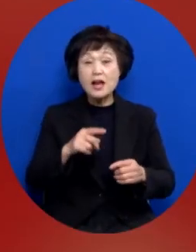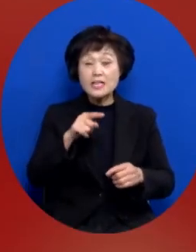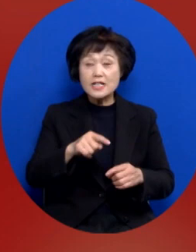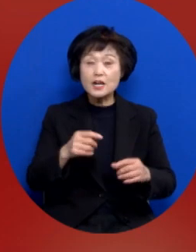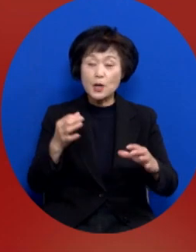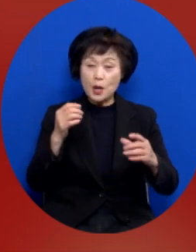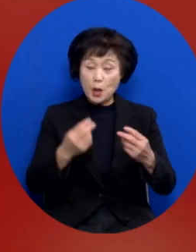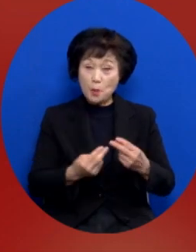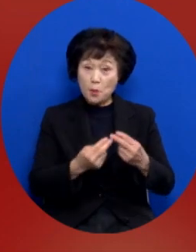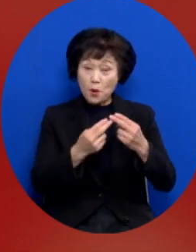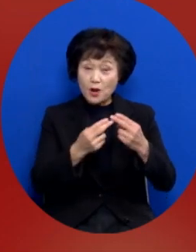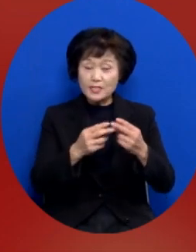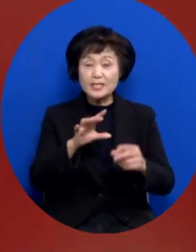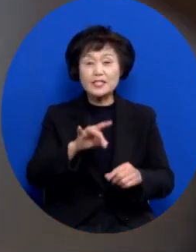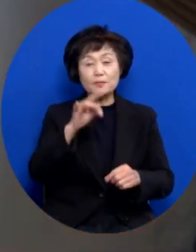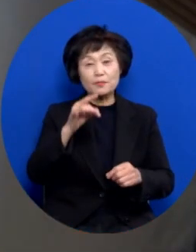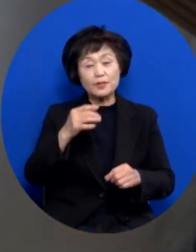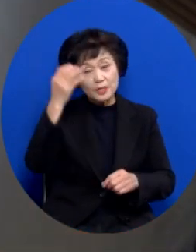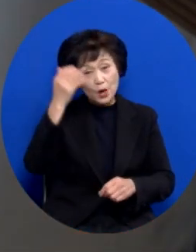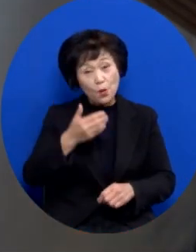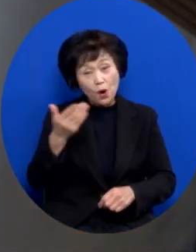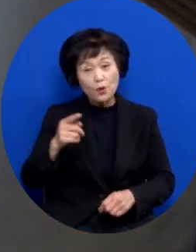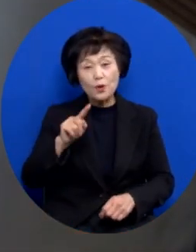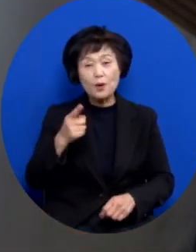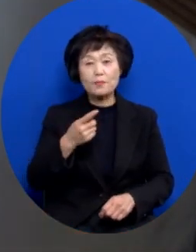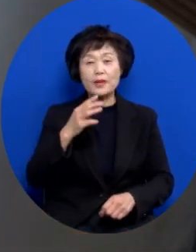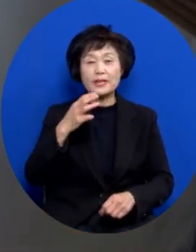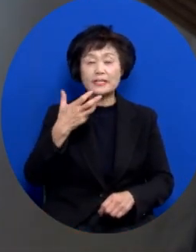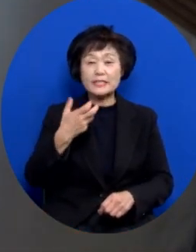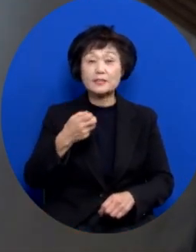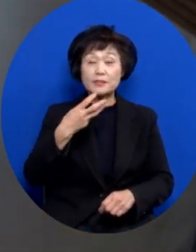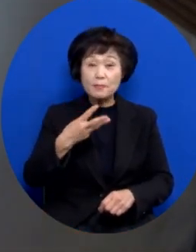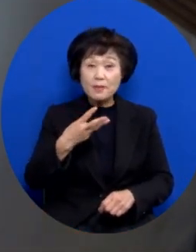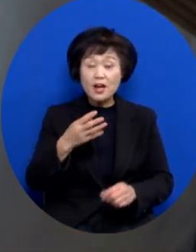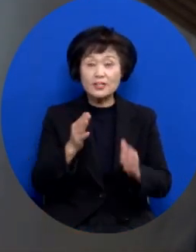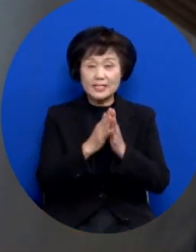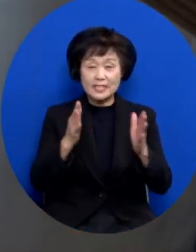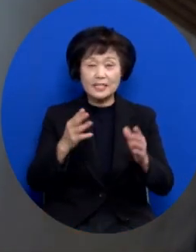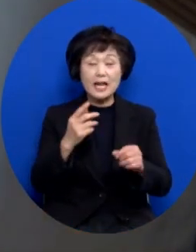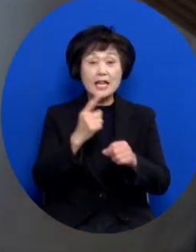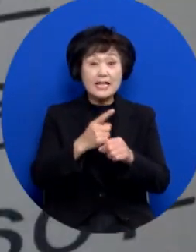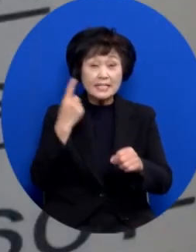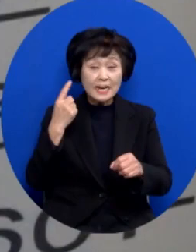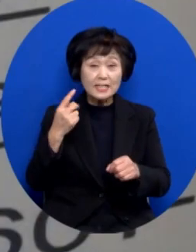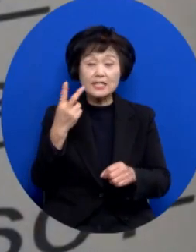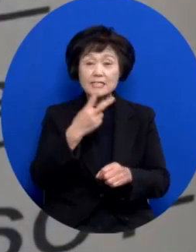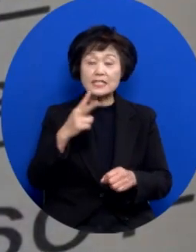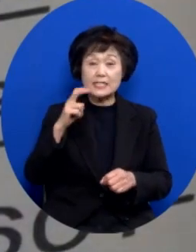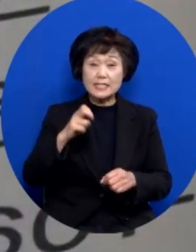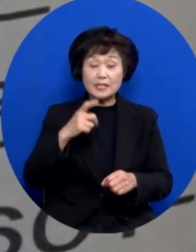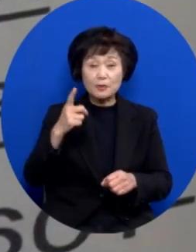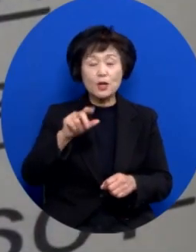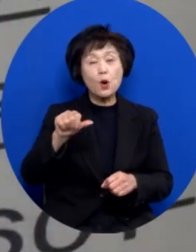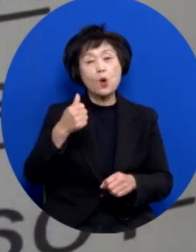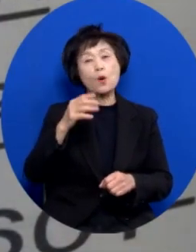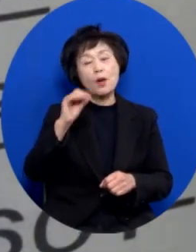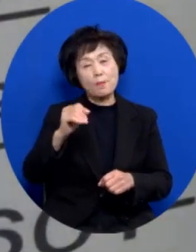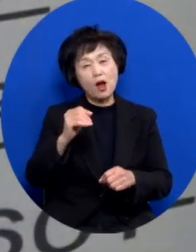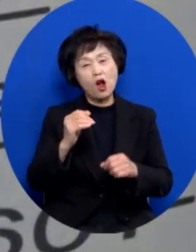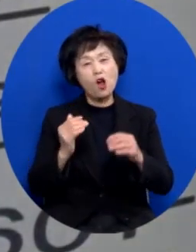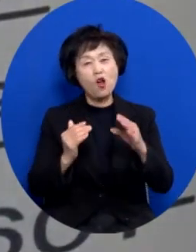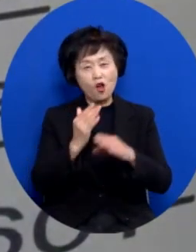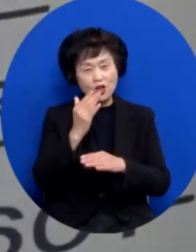모은 첫 번째 후원금 173만 원으로 시작해 지난해 2021년에는 500만 원을 훌쩍